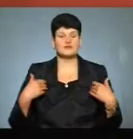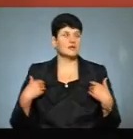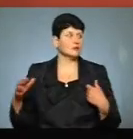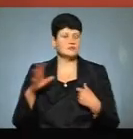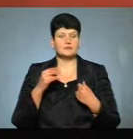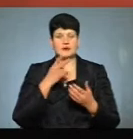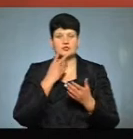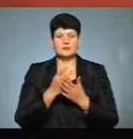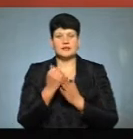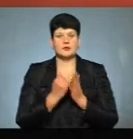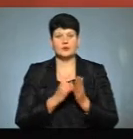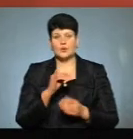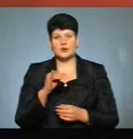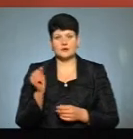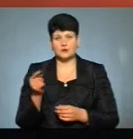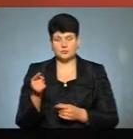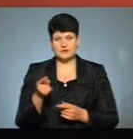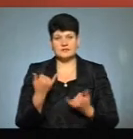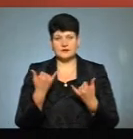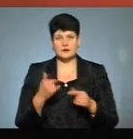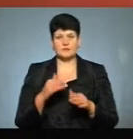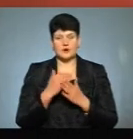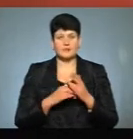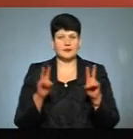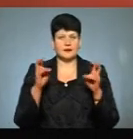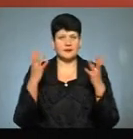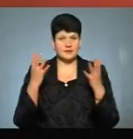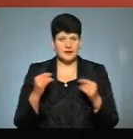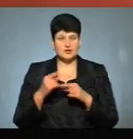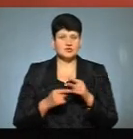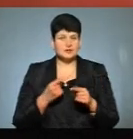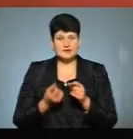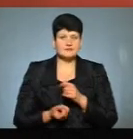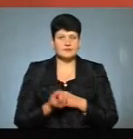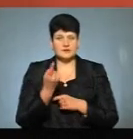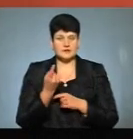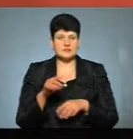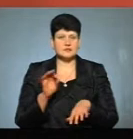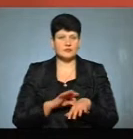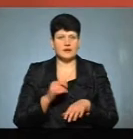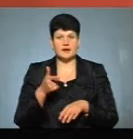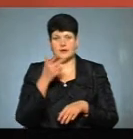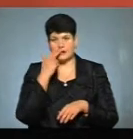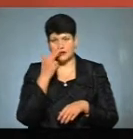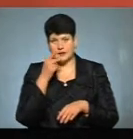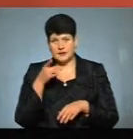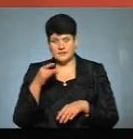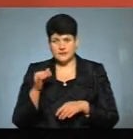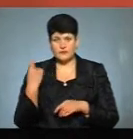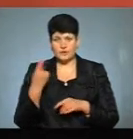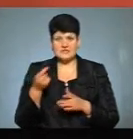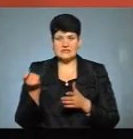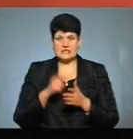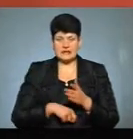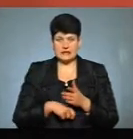Вітання усім глядачам телеканалу ЮА Тернопіль. В ефірі програма «Тема дня». Через спалах захворювань на грип та ГРВІ в області цього тижня закрили